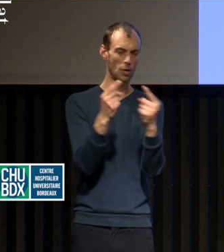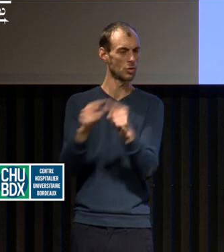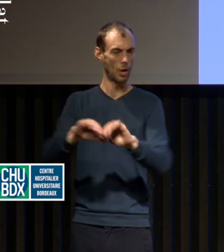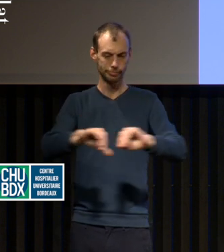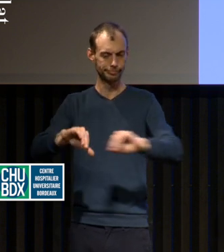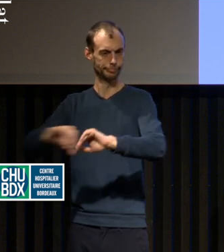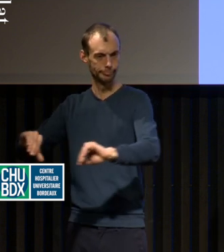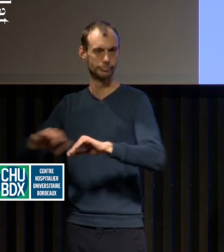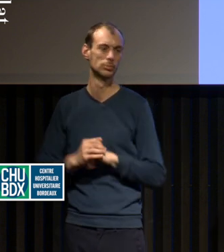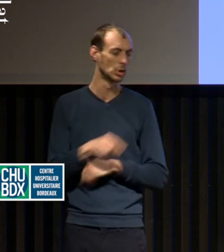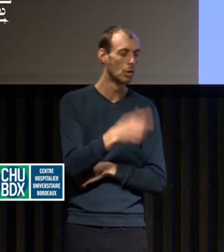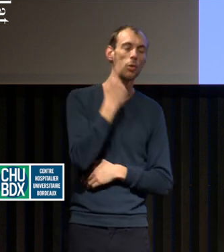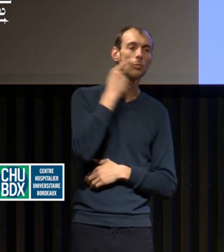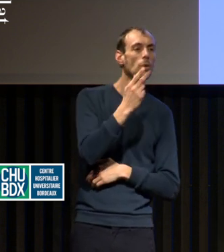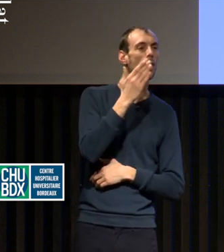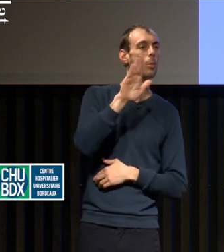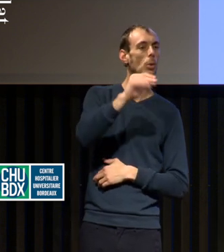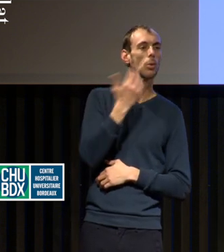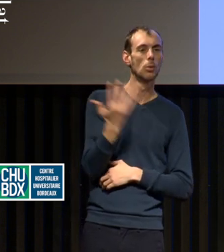ce sont les Américains, bon teint,